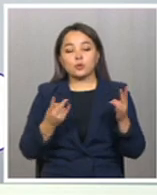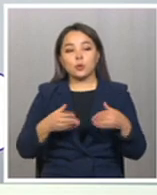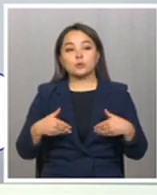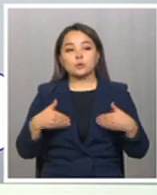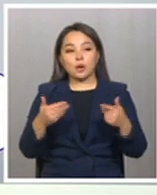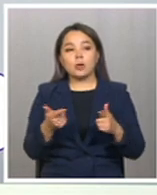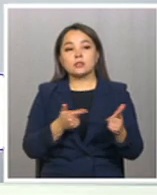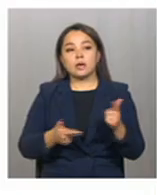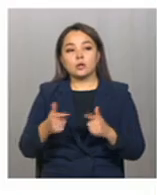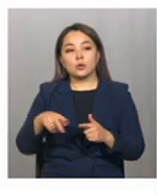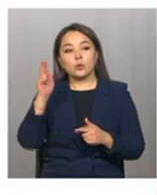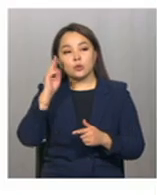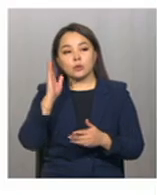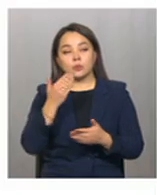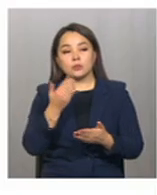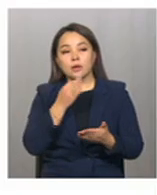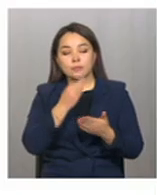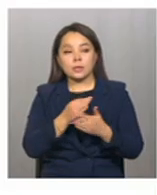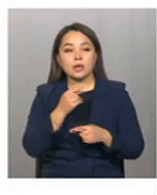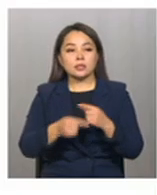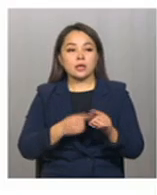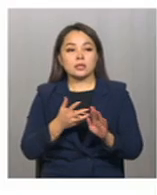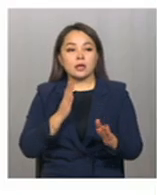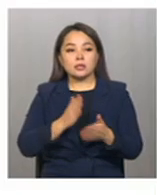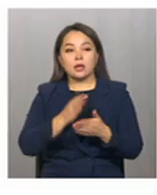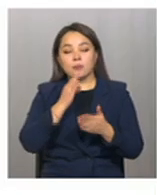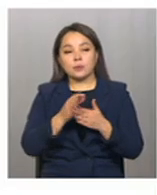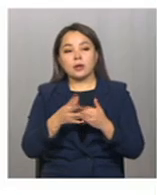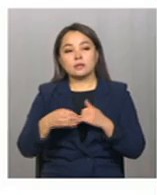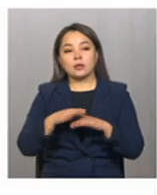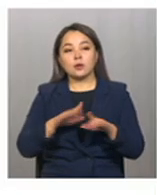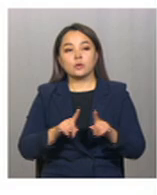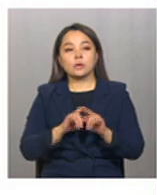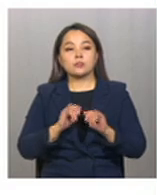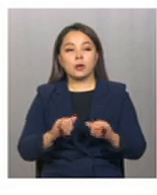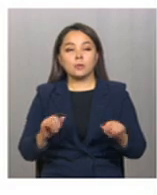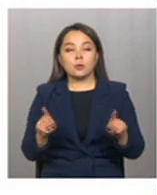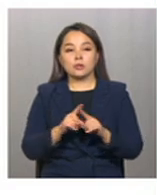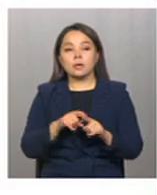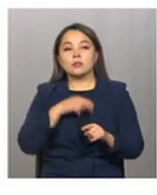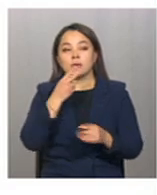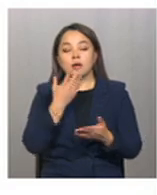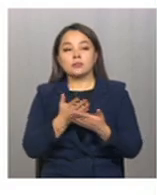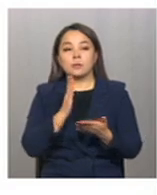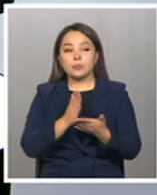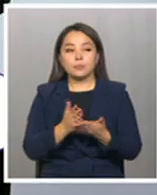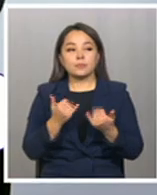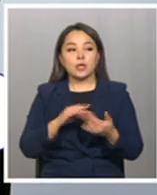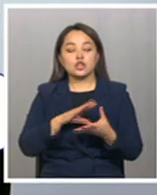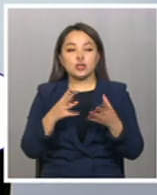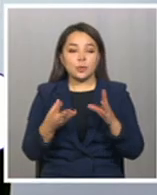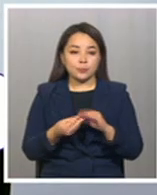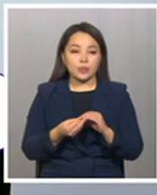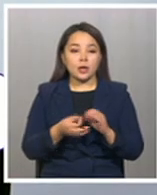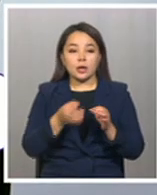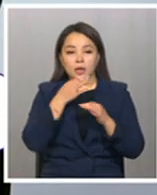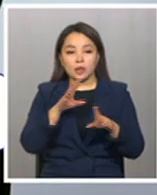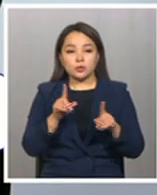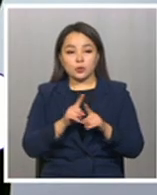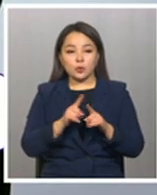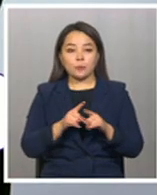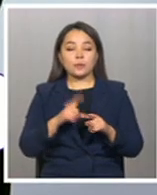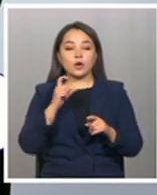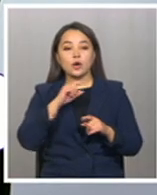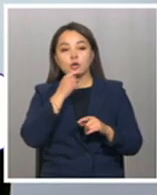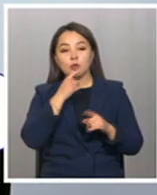әзірлеуді үйренесіздер. Келесі кезекте оқушылар жалпы аймақтық даму мен әртараптандыру ұғымдарын қарастырып өтейік. Жалпы кез келген аймақтық экономикада нақты